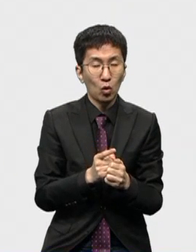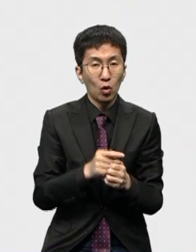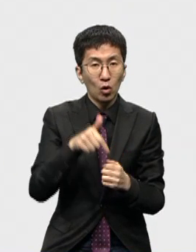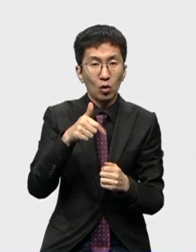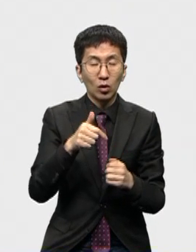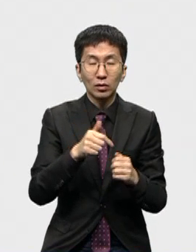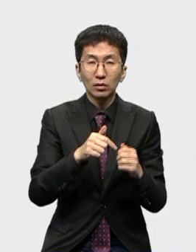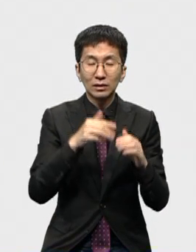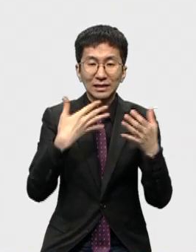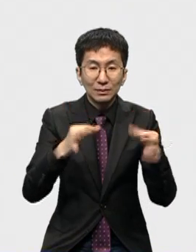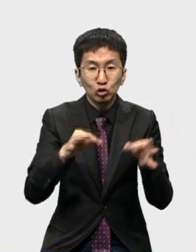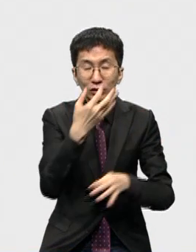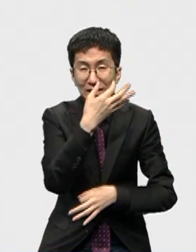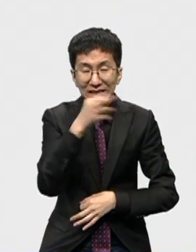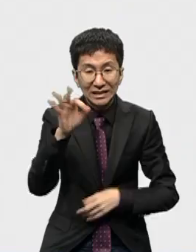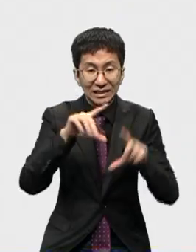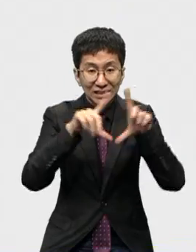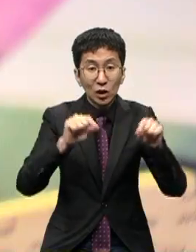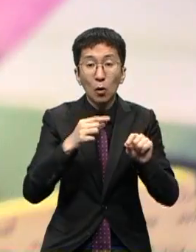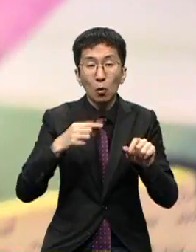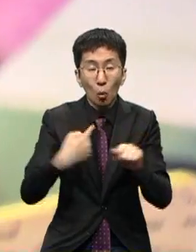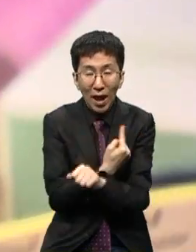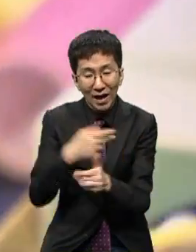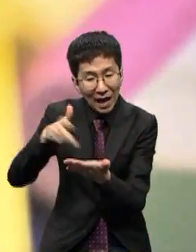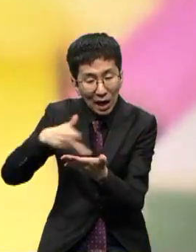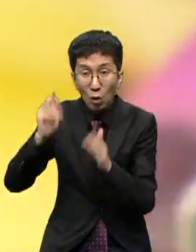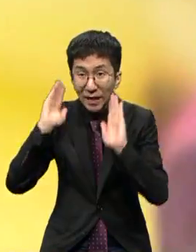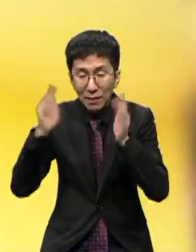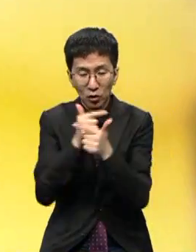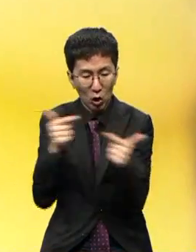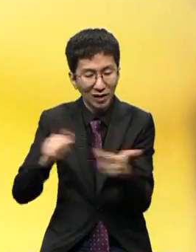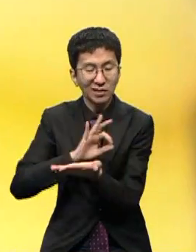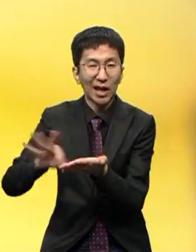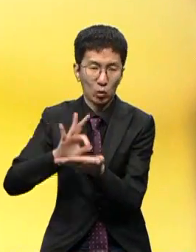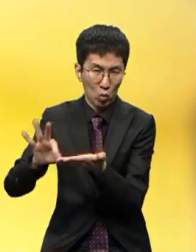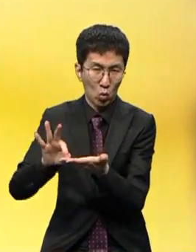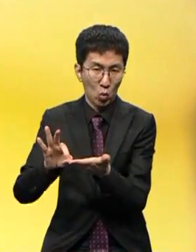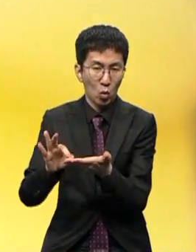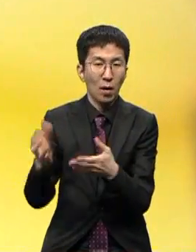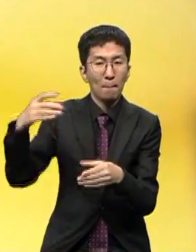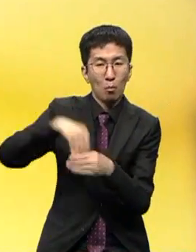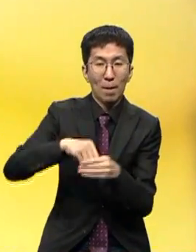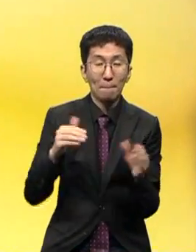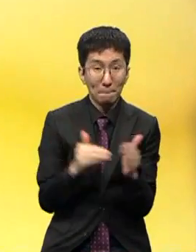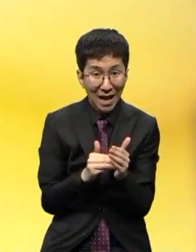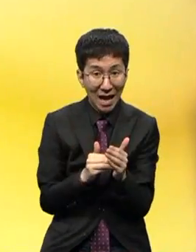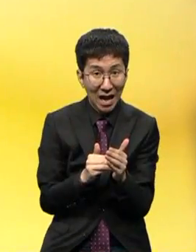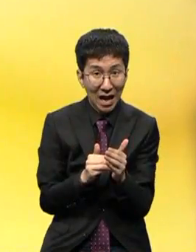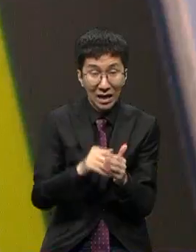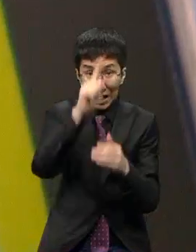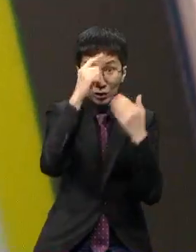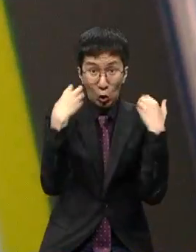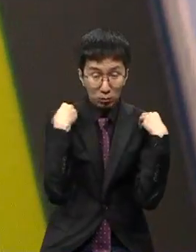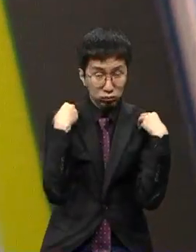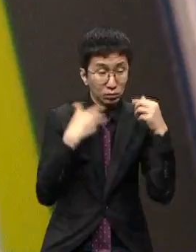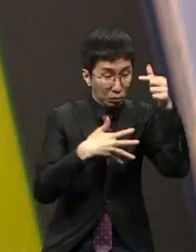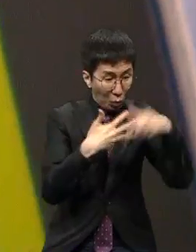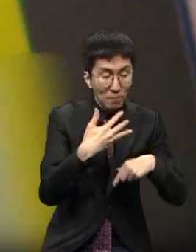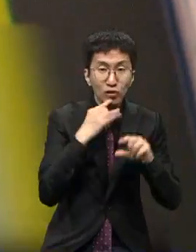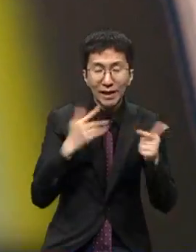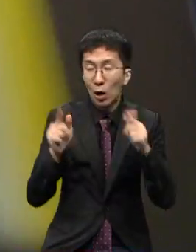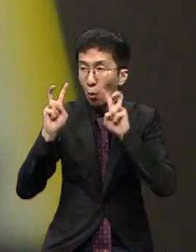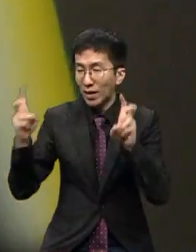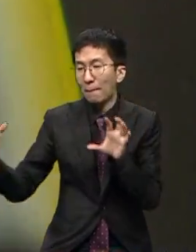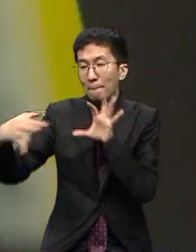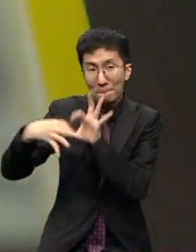앱으로도 본인 인증을 할 수 있습니다 정부 시스템 밖에서 미리 인증하는 만큼 이후 예약 처리가 좀 더